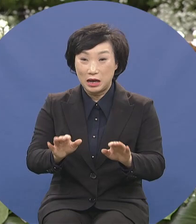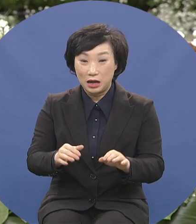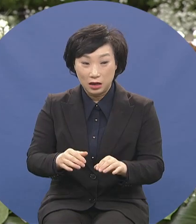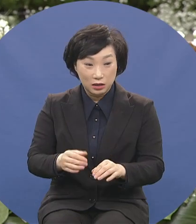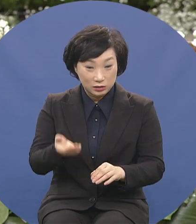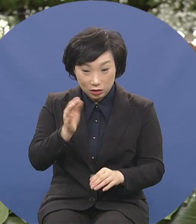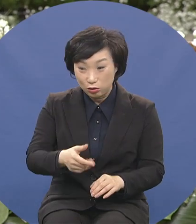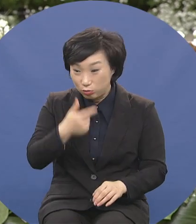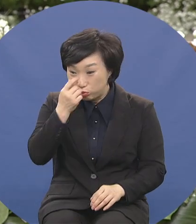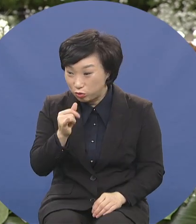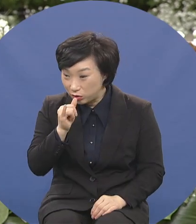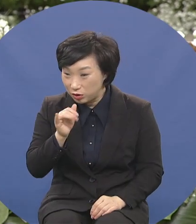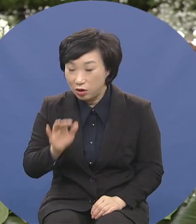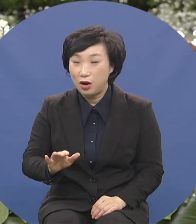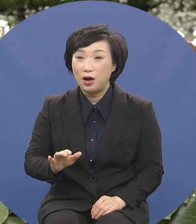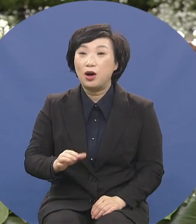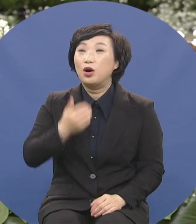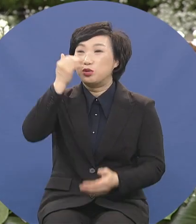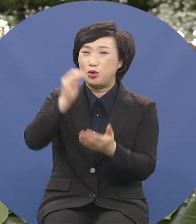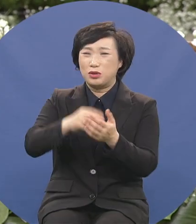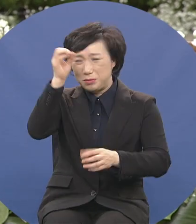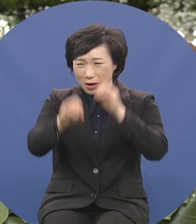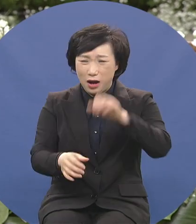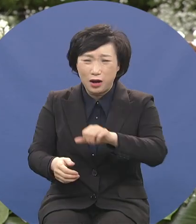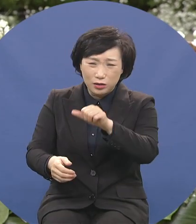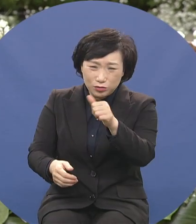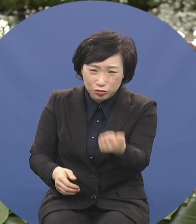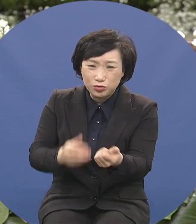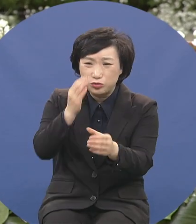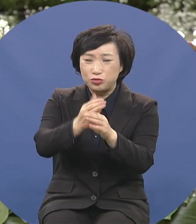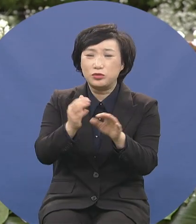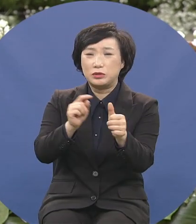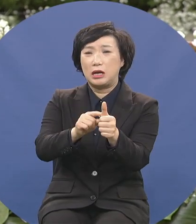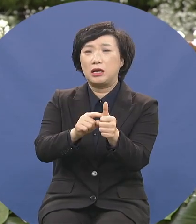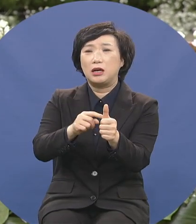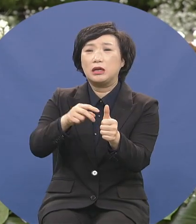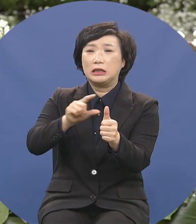그래도 모자라 돌에 맞아 죽어가면서 스데반은